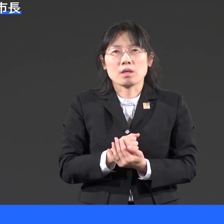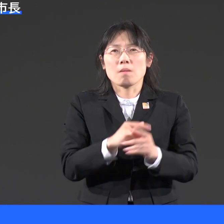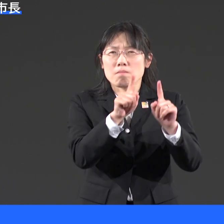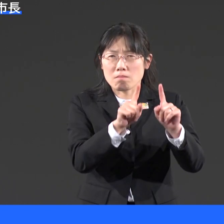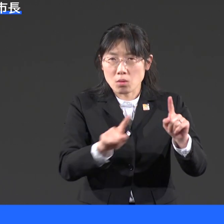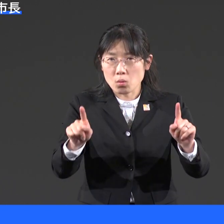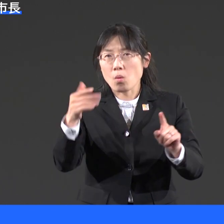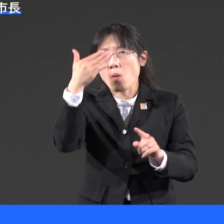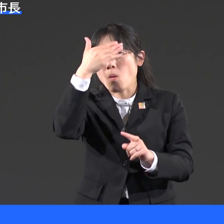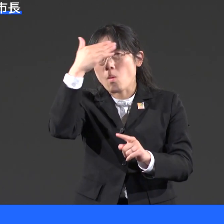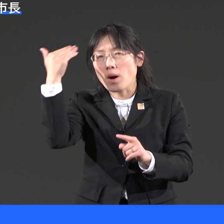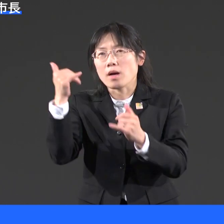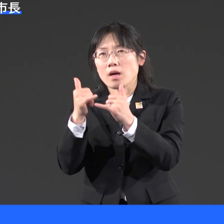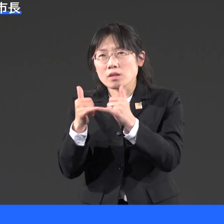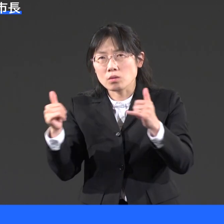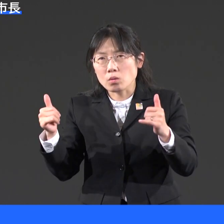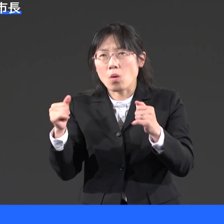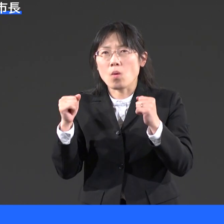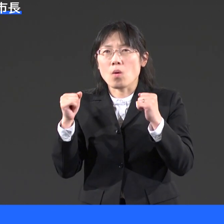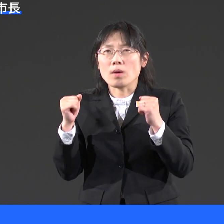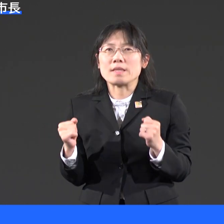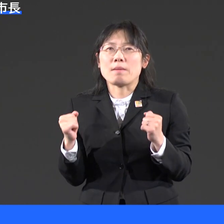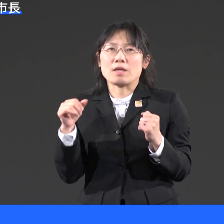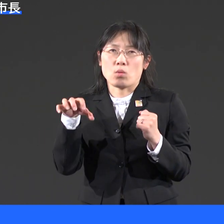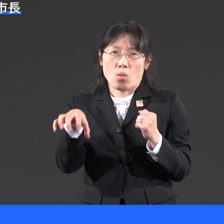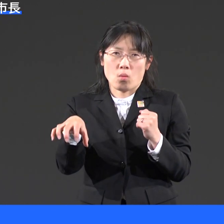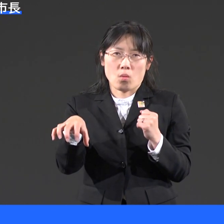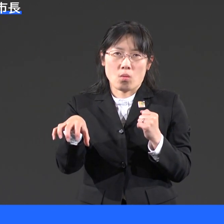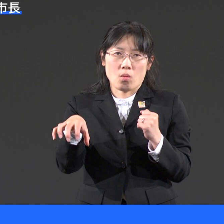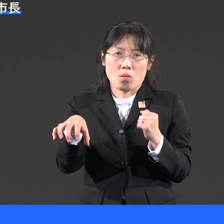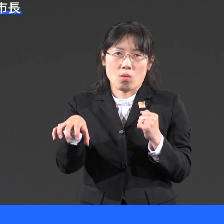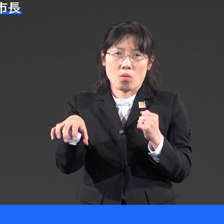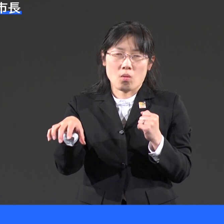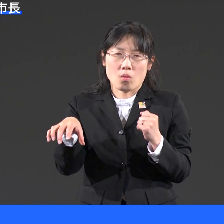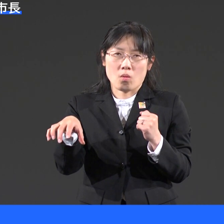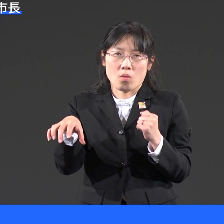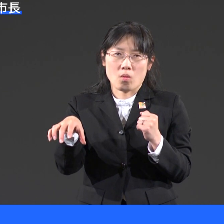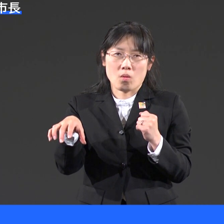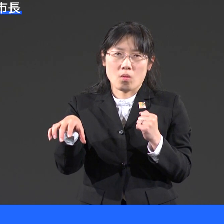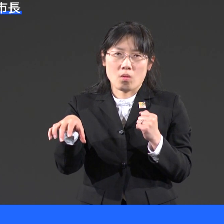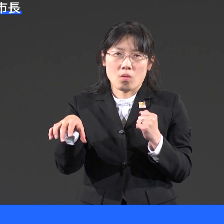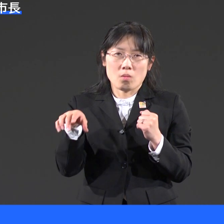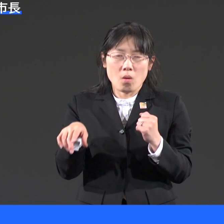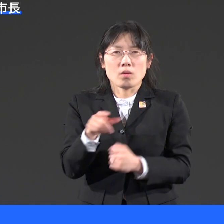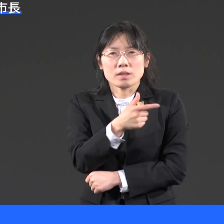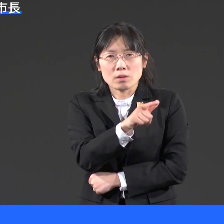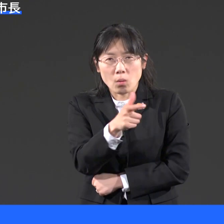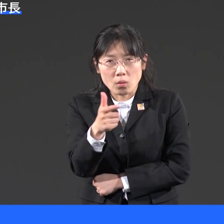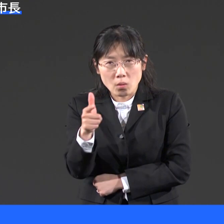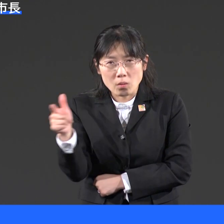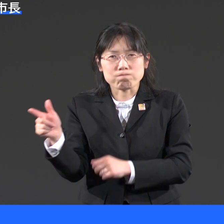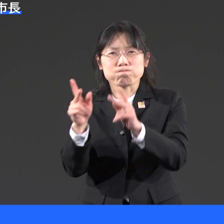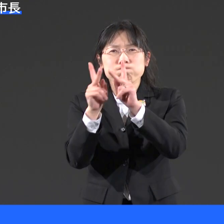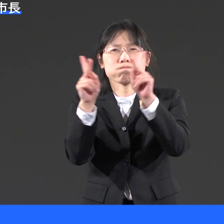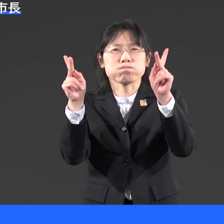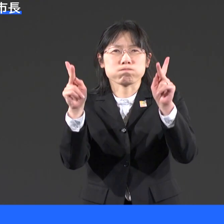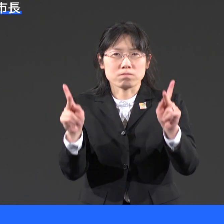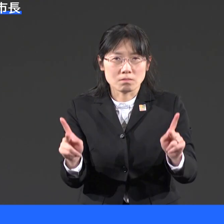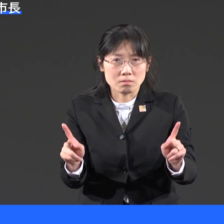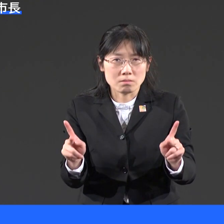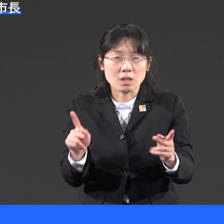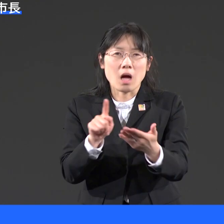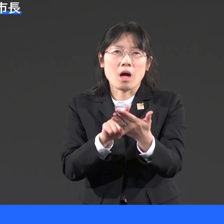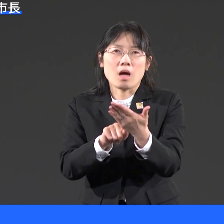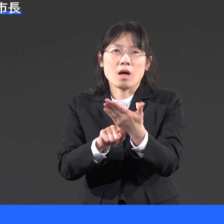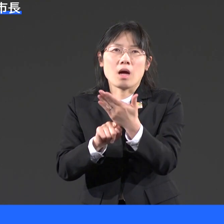者の居場所というようなことなどもいろいろな課題として挙げられ